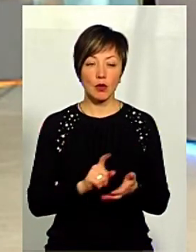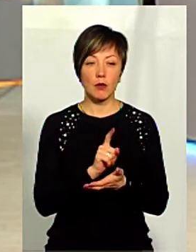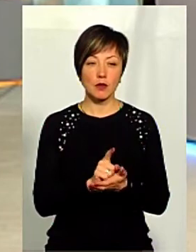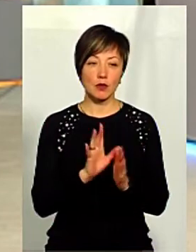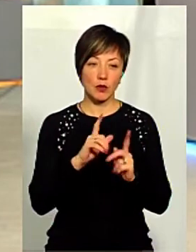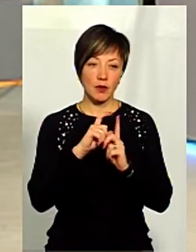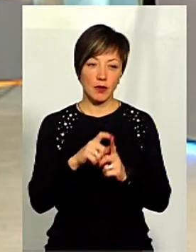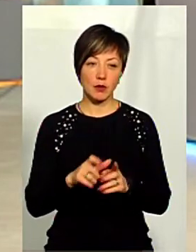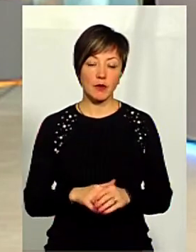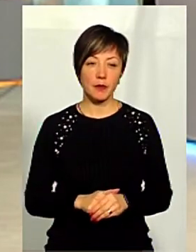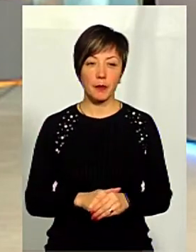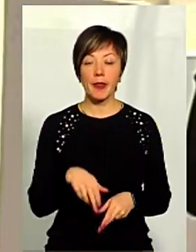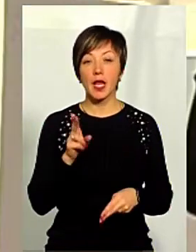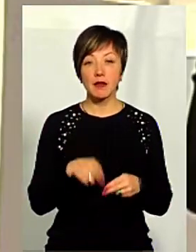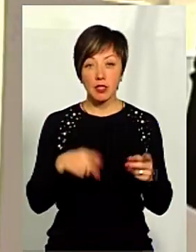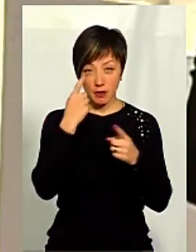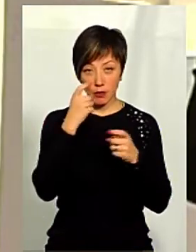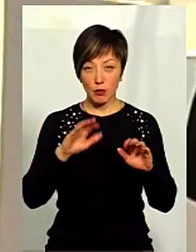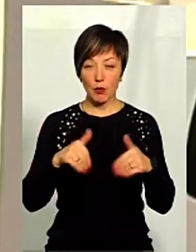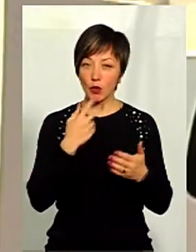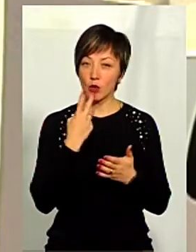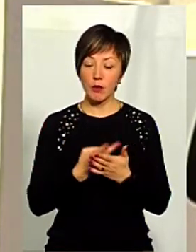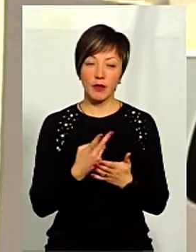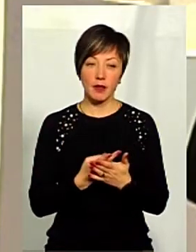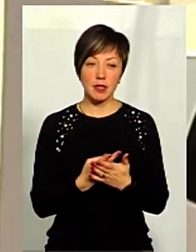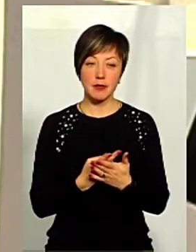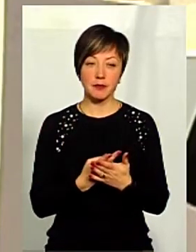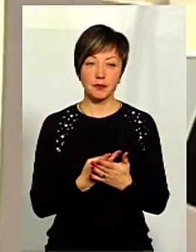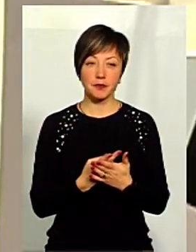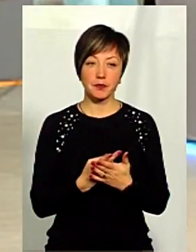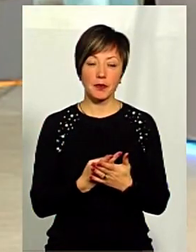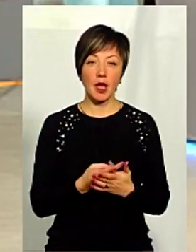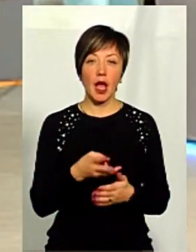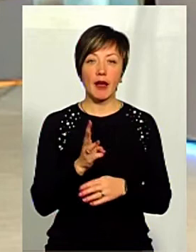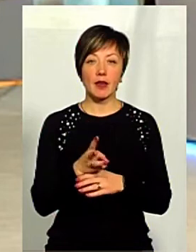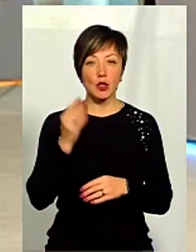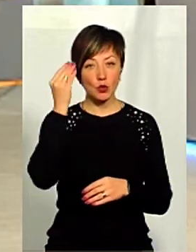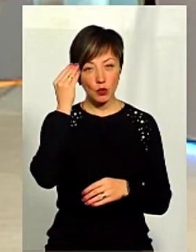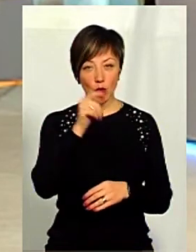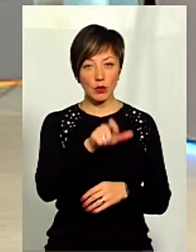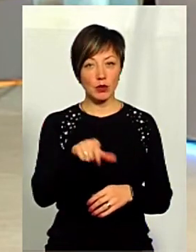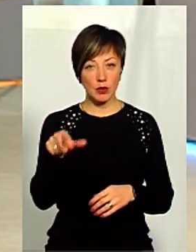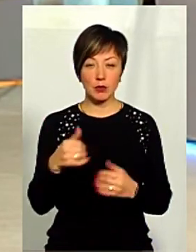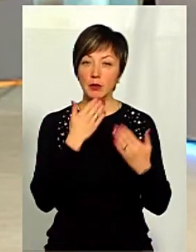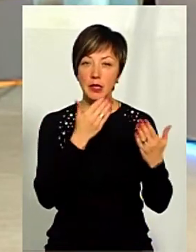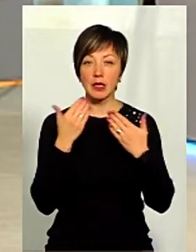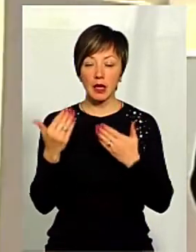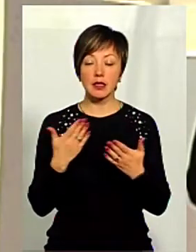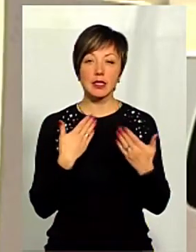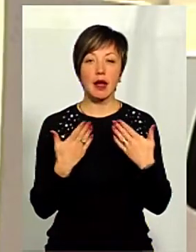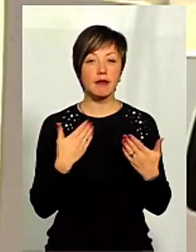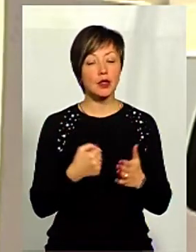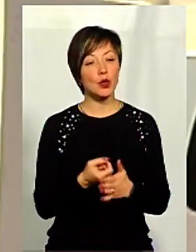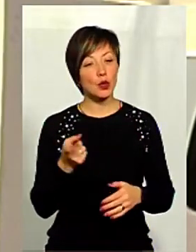обов'язково будуть відповіді. Я на завершення ефіру ще пропоную нам подивитися відео з думкою містян. Ми сьогодні їх питали, їх